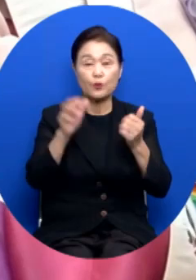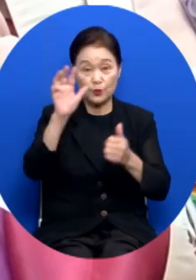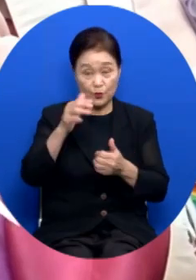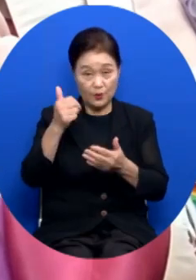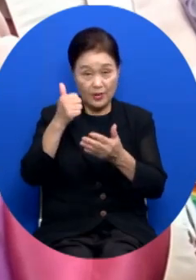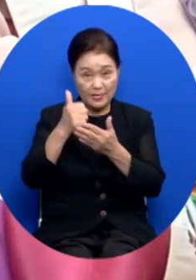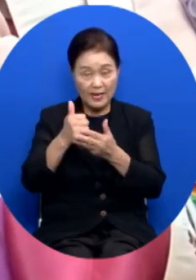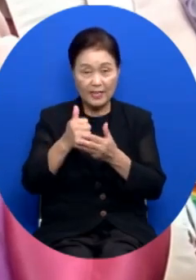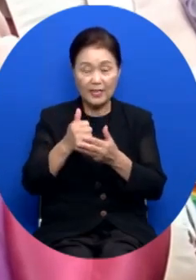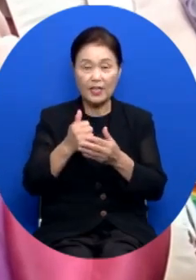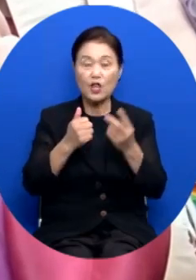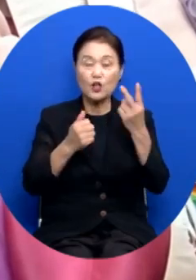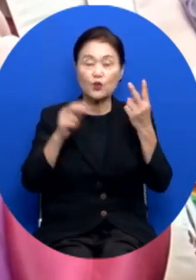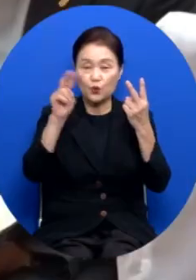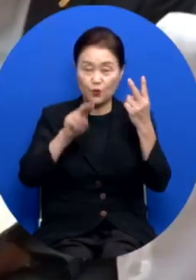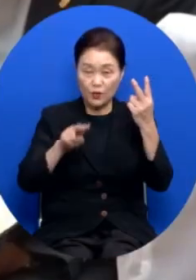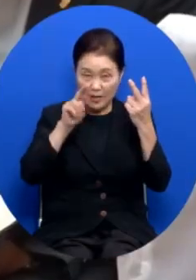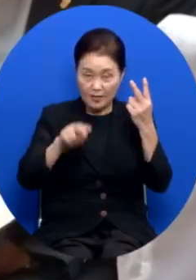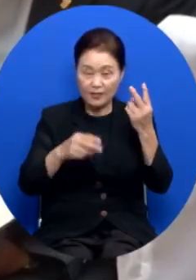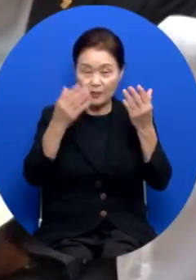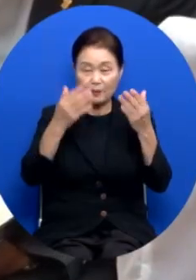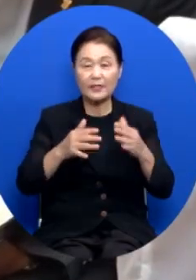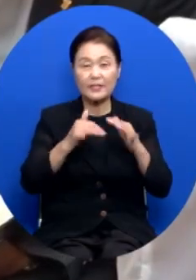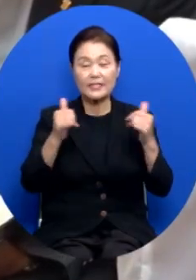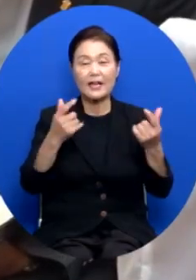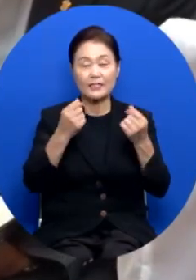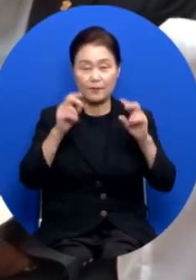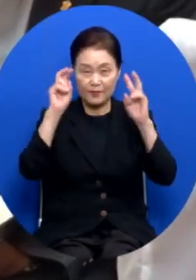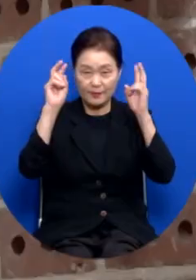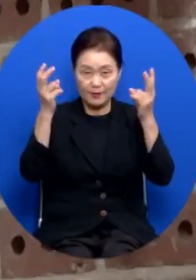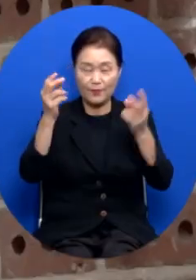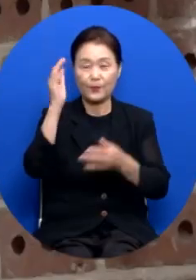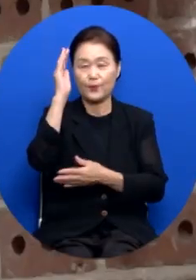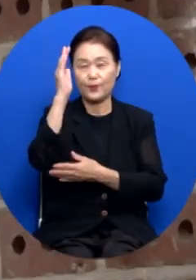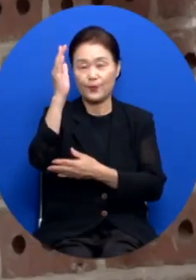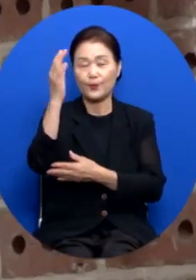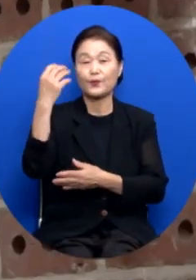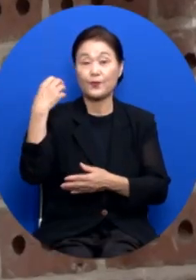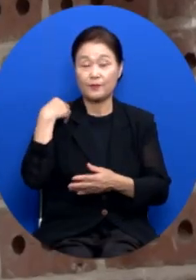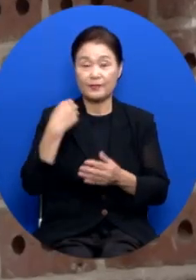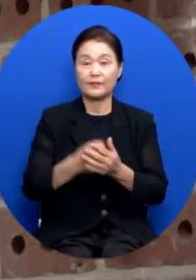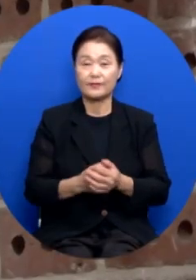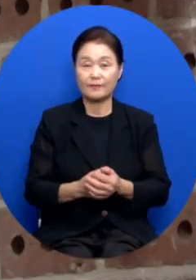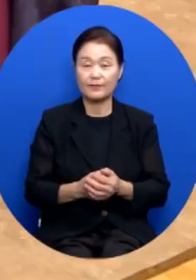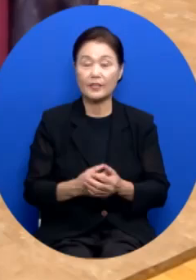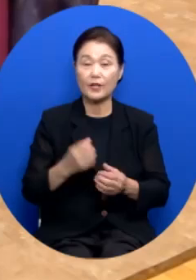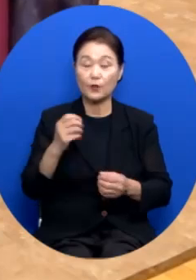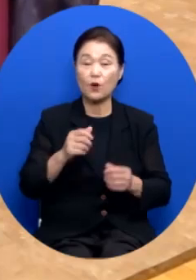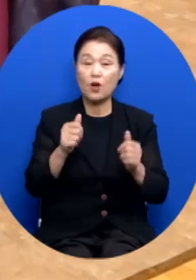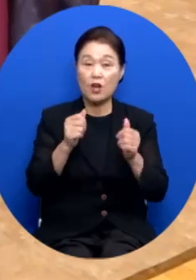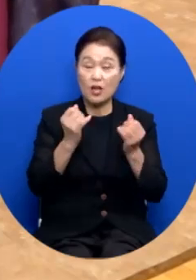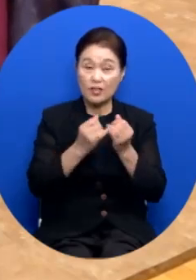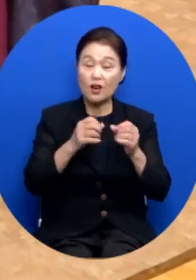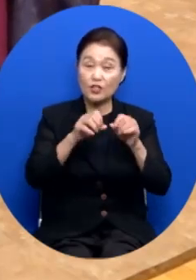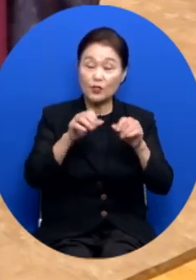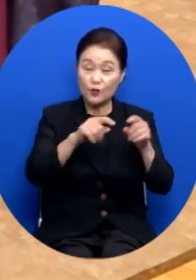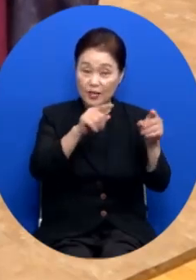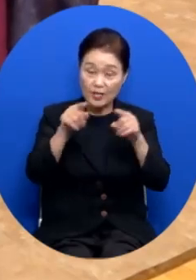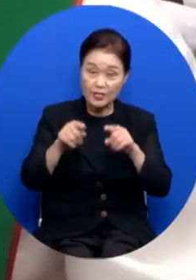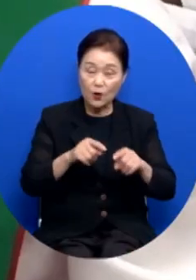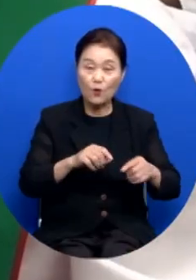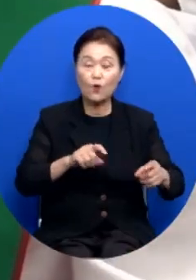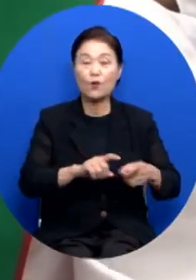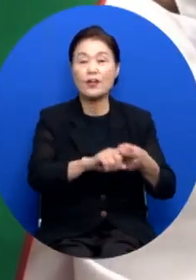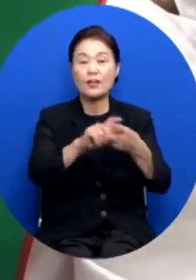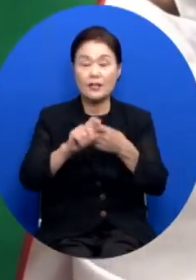두 달란트를 받은 자처럼이란 제목으로 설교를 전했습니다. 한편 예장통합 여전도회 전국연합회